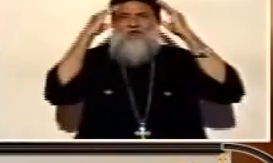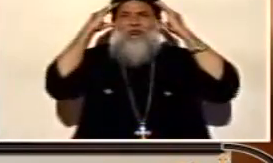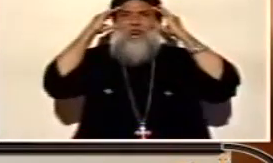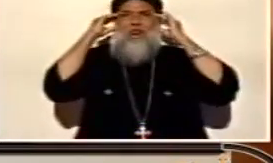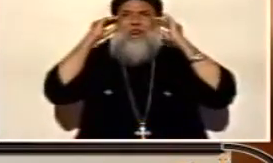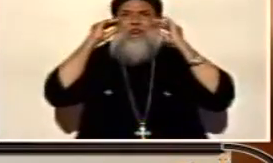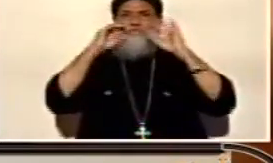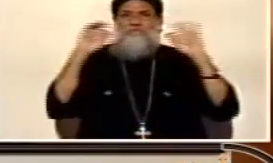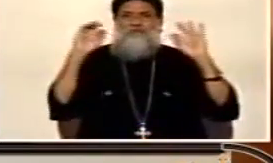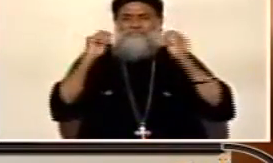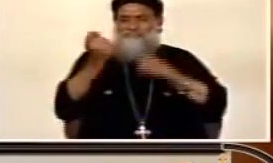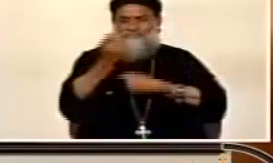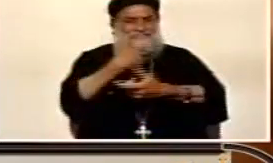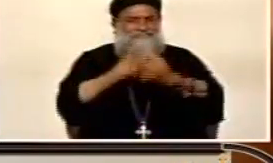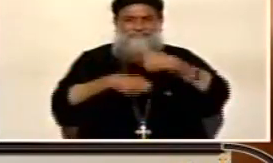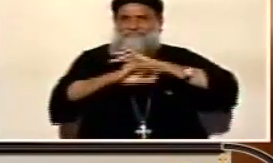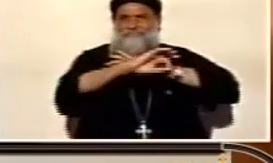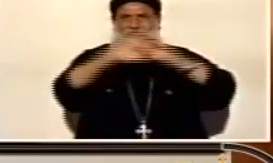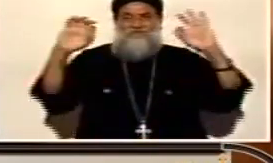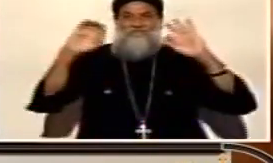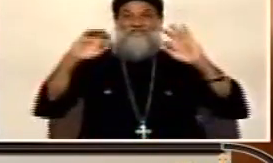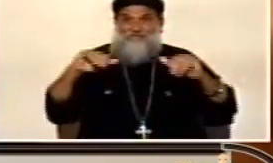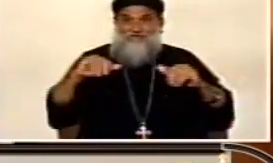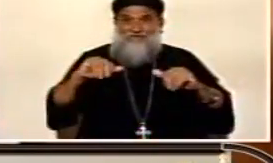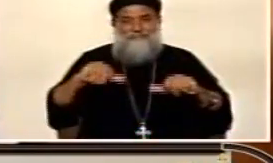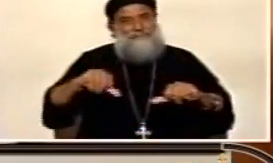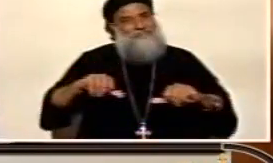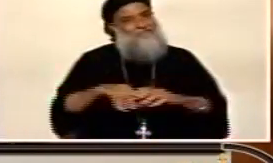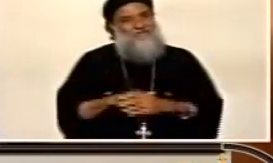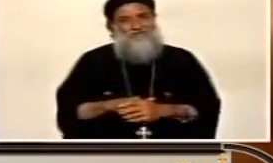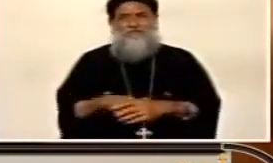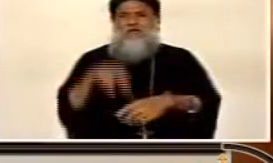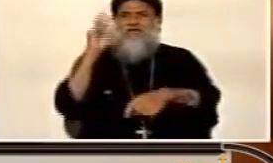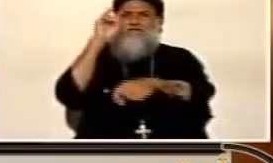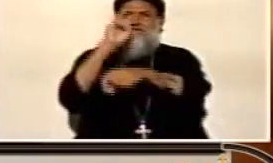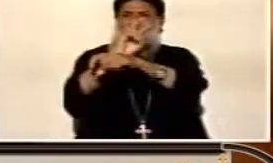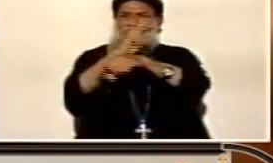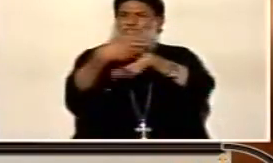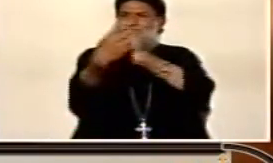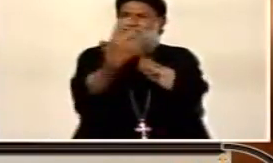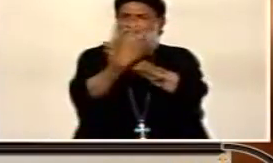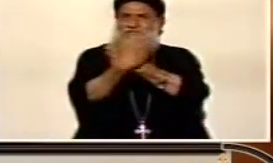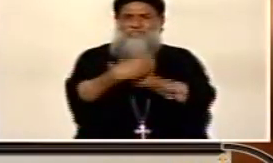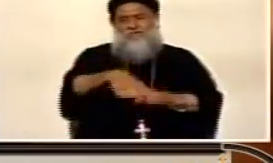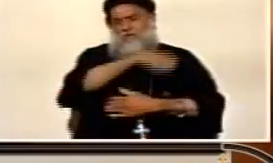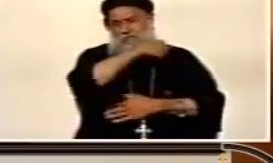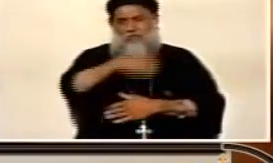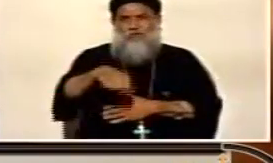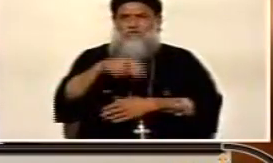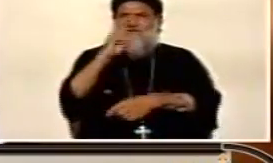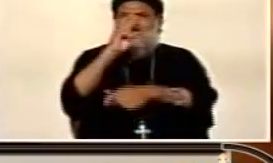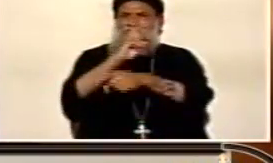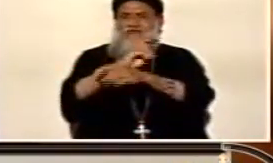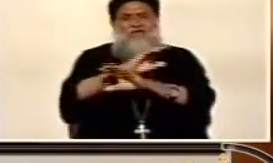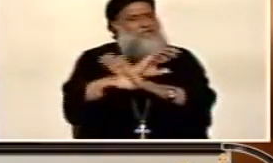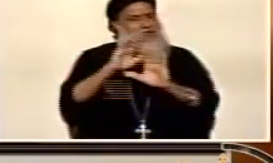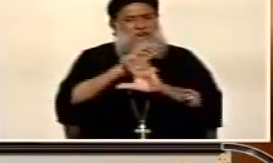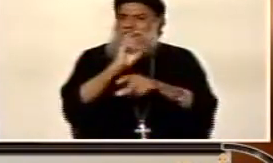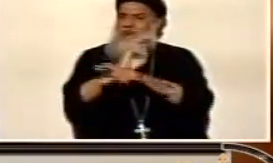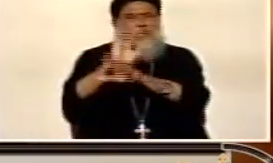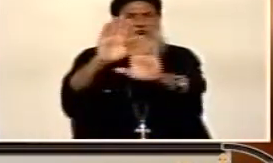ذلك يعني، والاقتراض اللي محدش يطالبه بيه